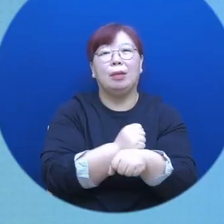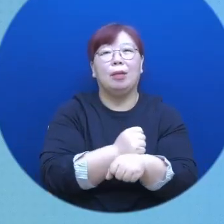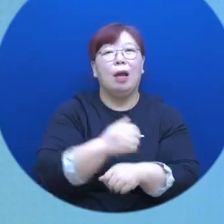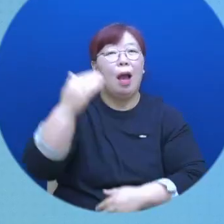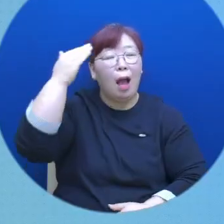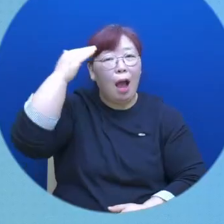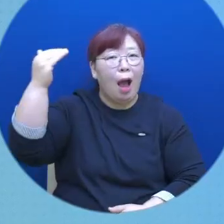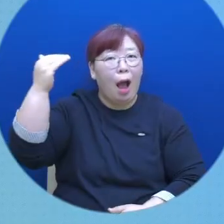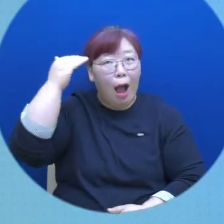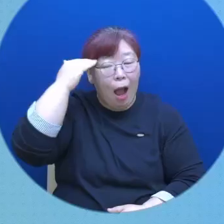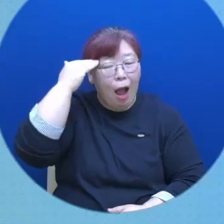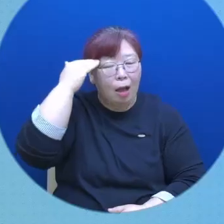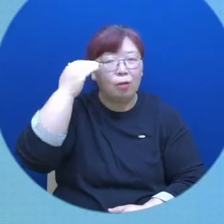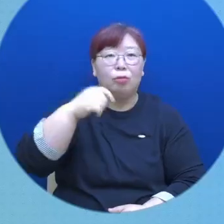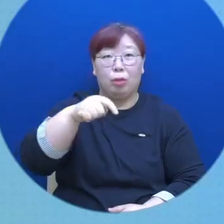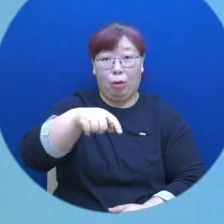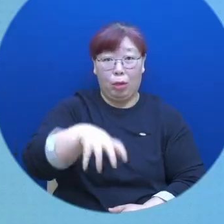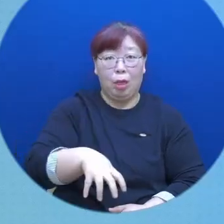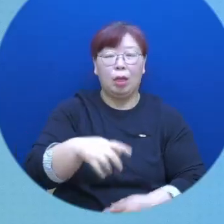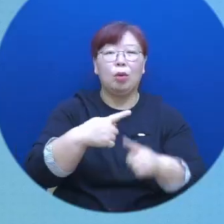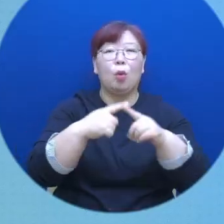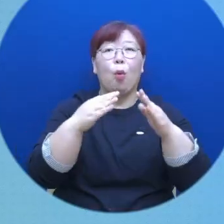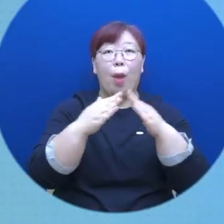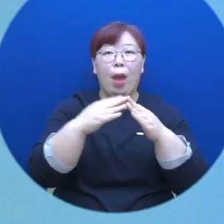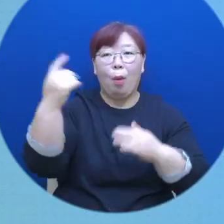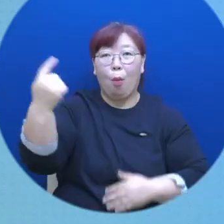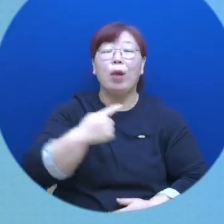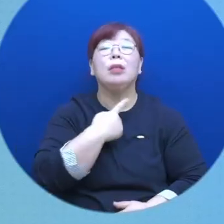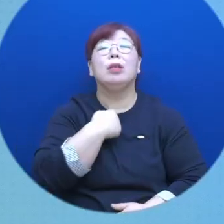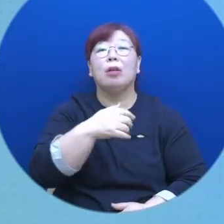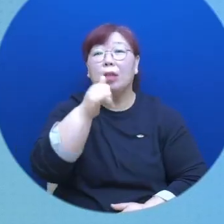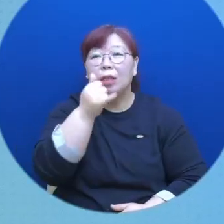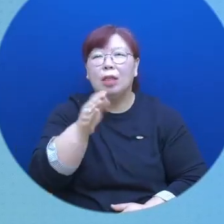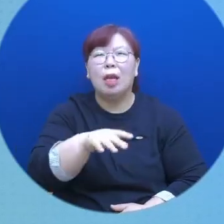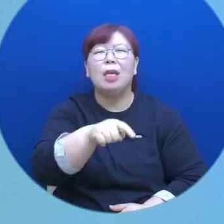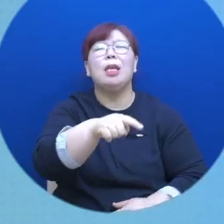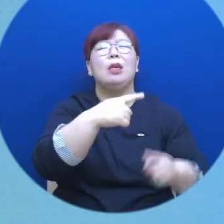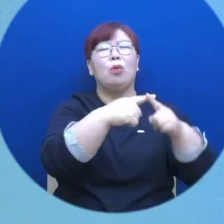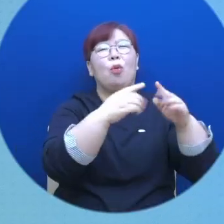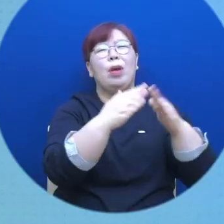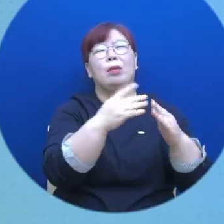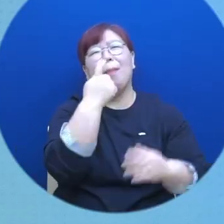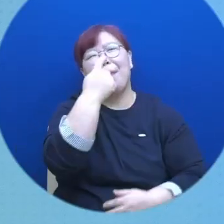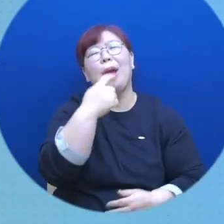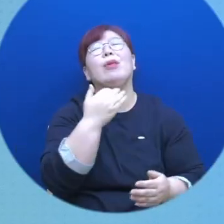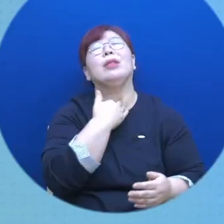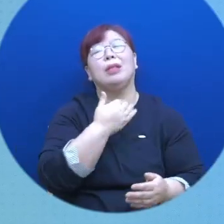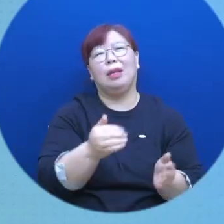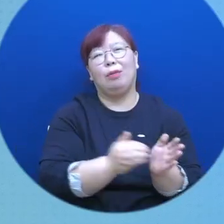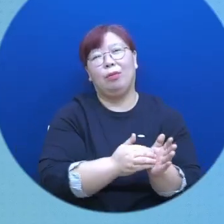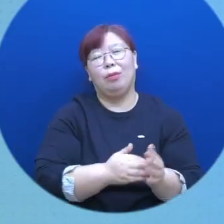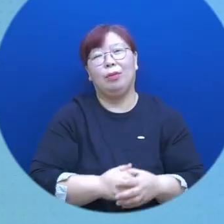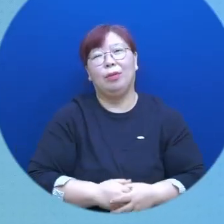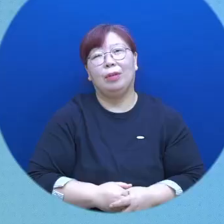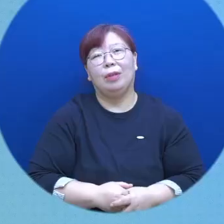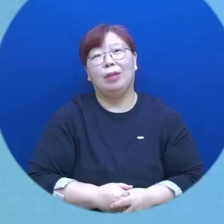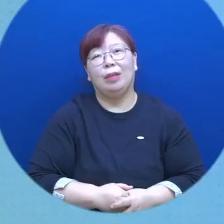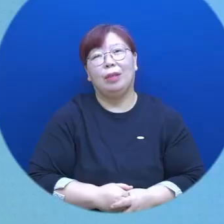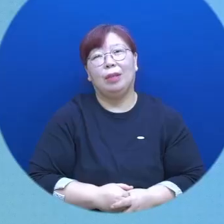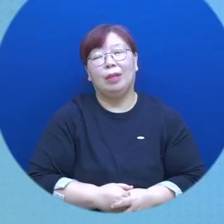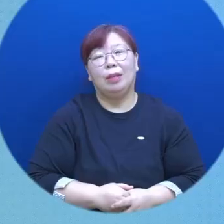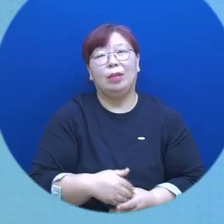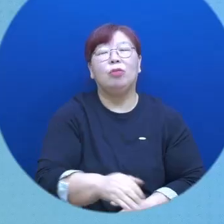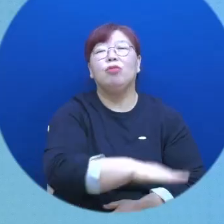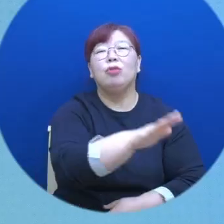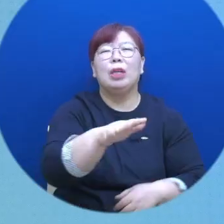오셨던 목사님들이거든요. 온 세계 교회 가서 배웠습니다. 그 얘기하더라고. 저희들이 한